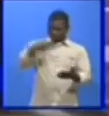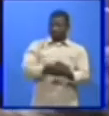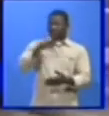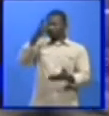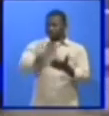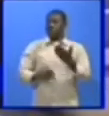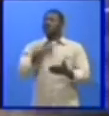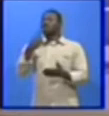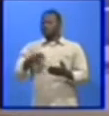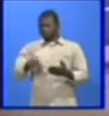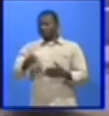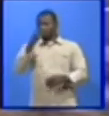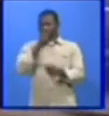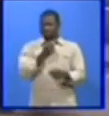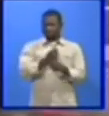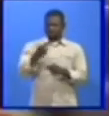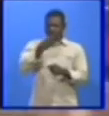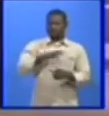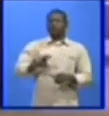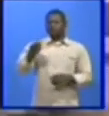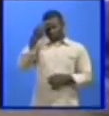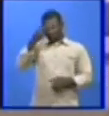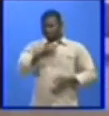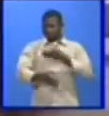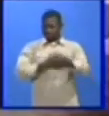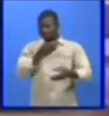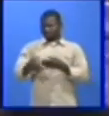dire que les agents de Cobutam et ceux du ministère du Commerce ont beaucoup à faire.